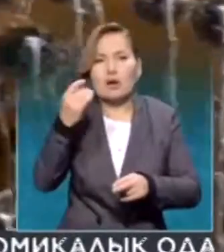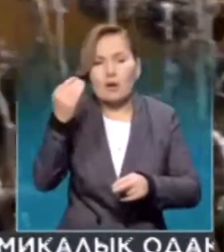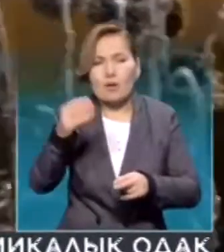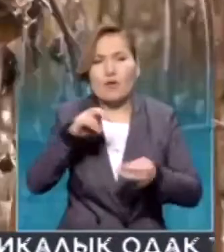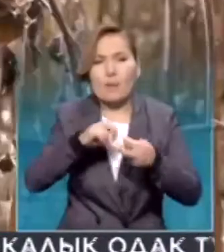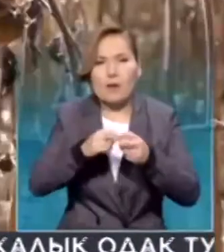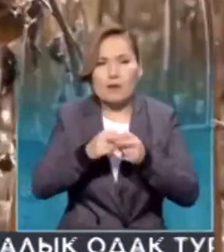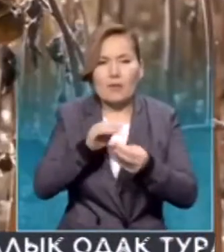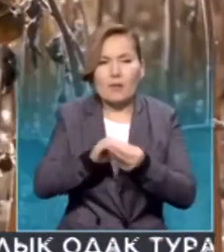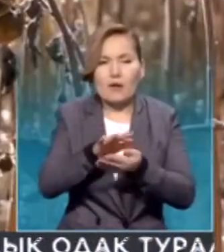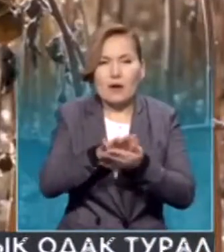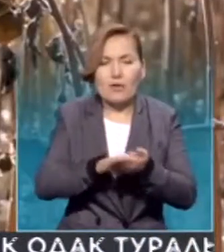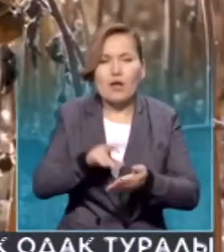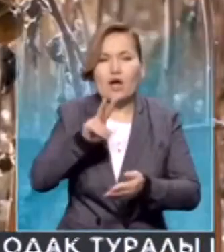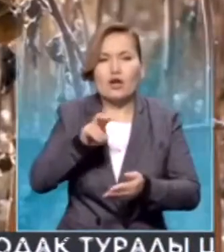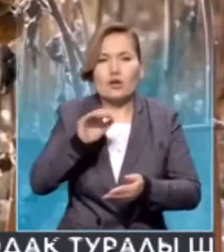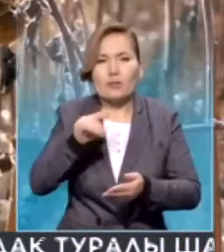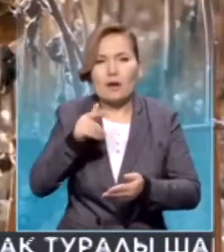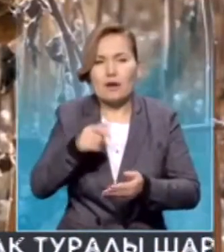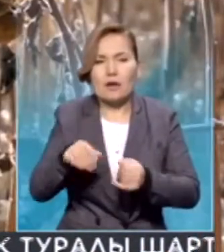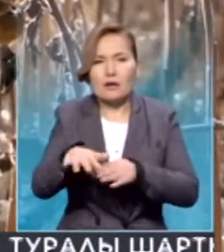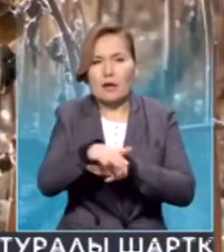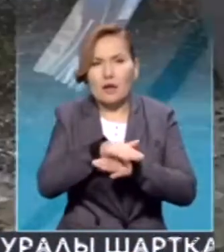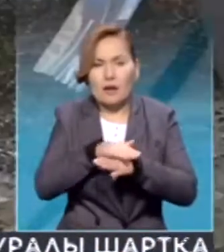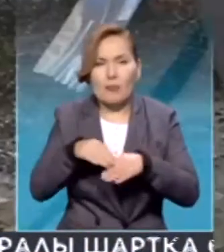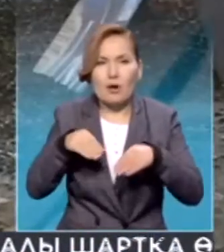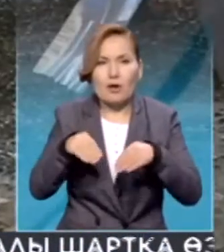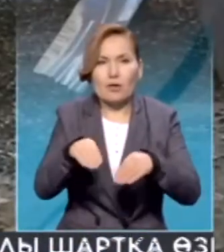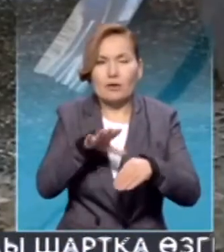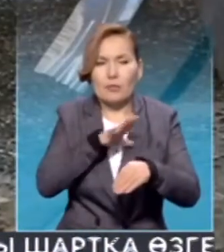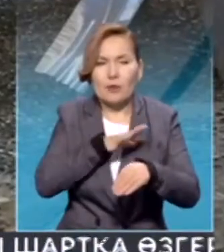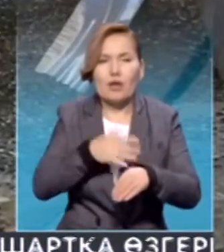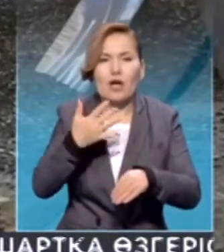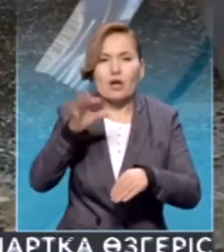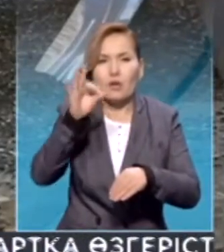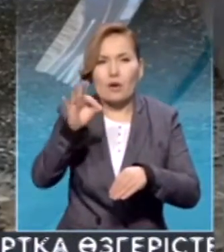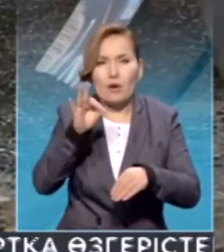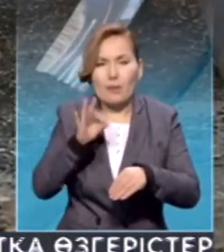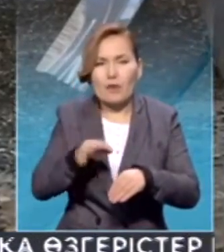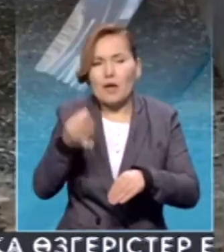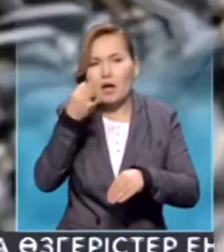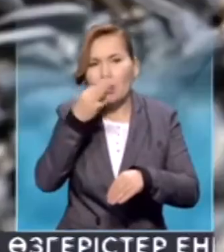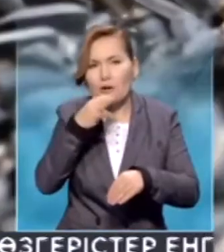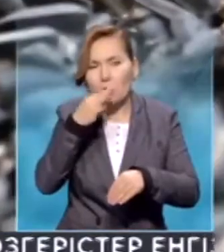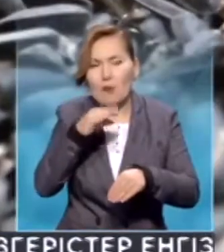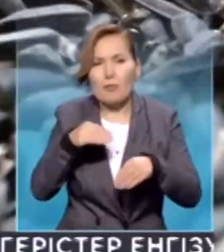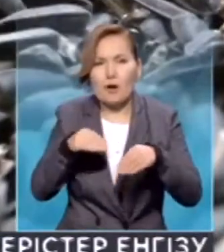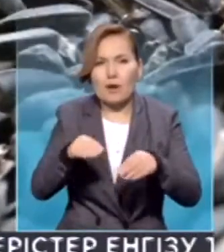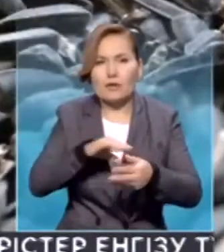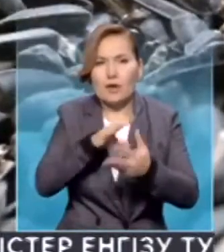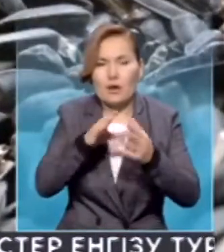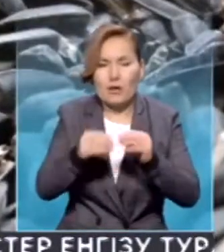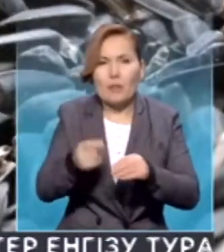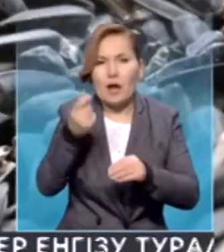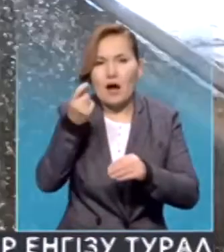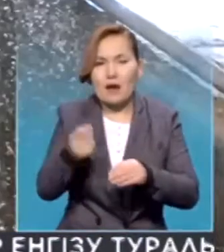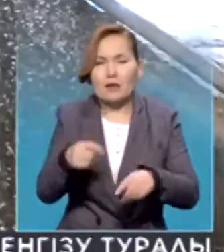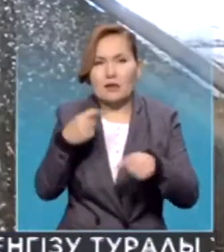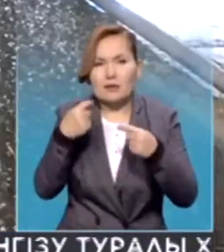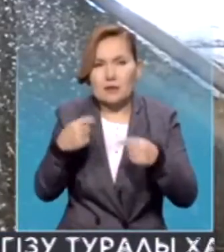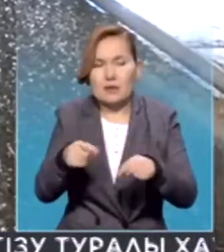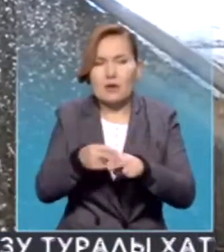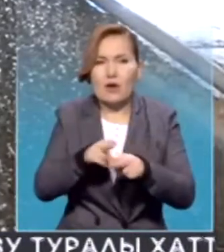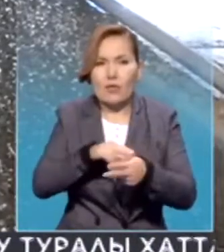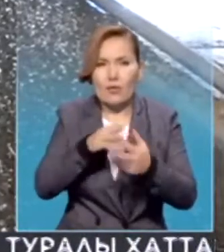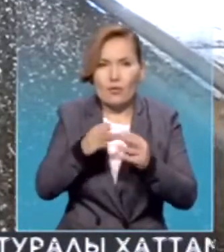ауданының диқандары 200 мың гектарға жуық жерге егін салған. Оның тең жартысы майлы дақылдар. Қысылғандар арзанға сатып,